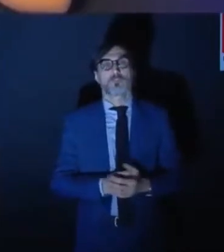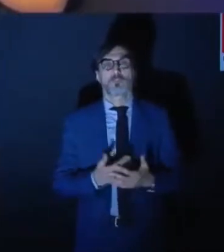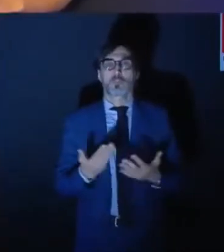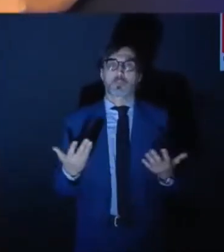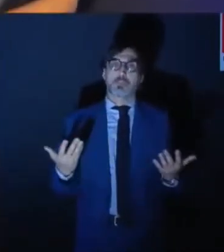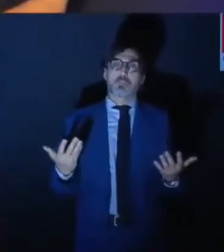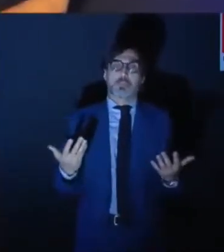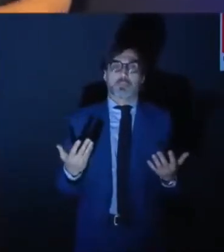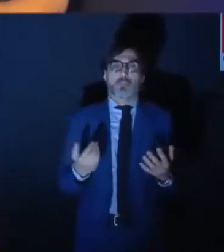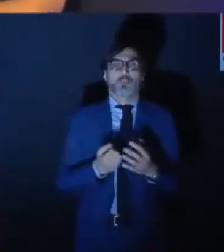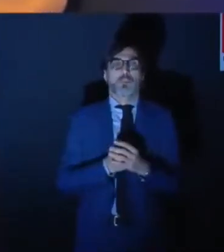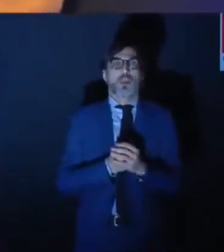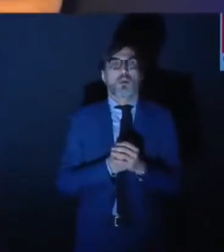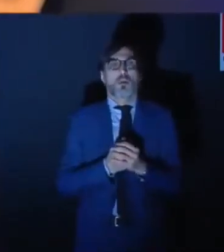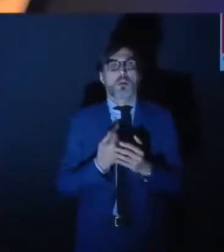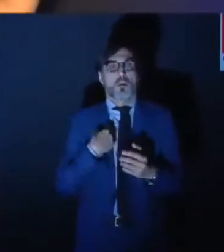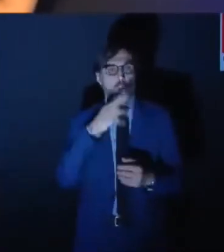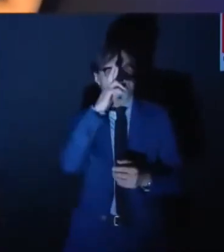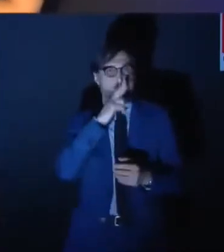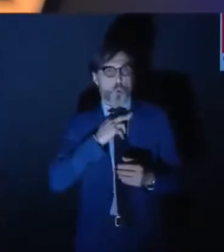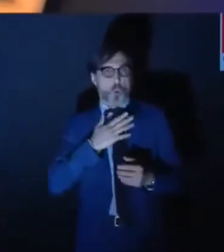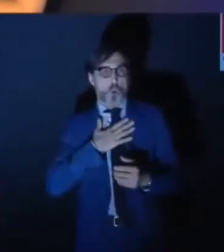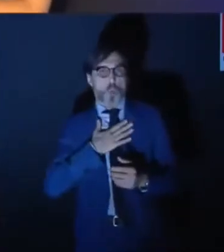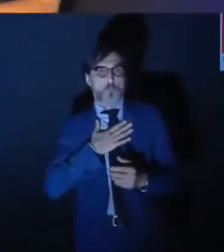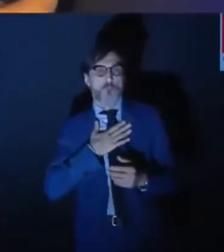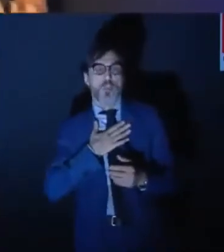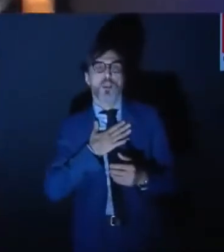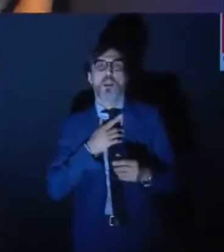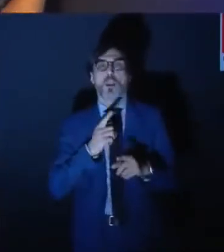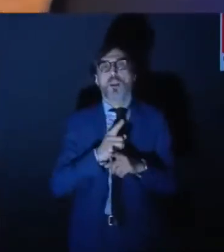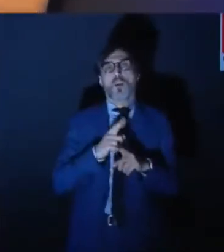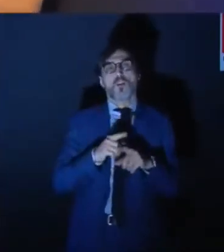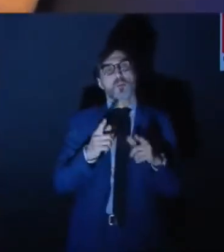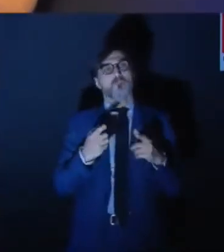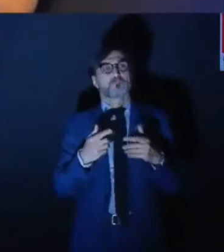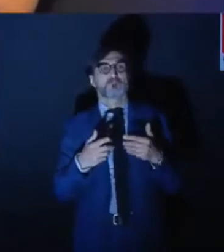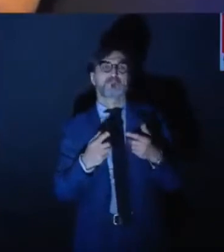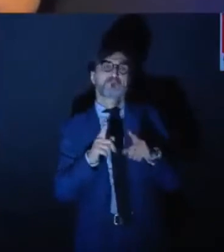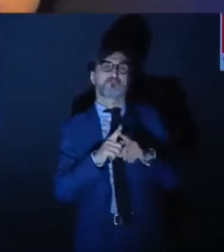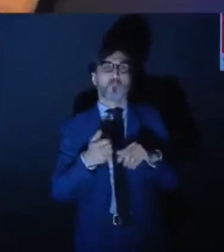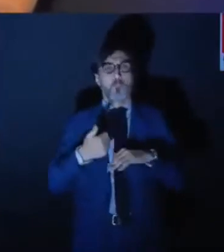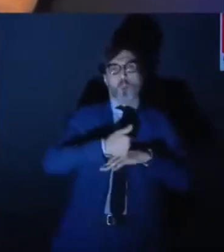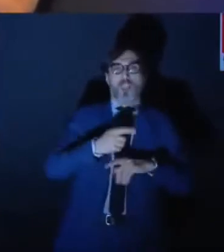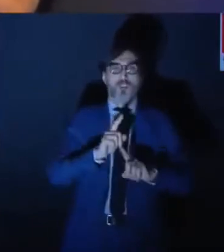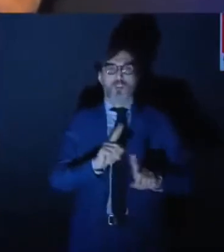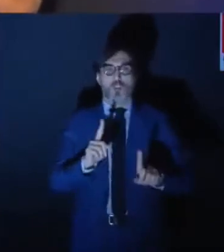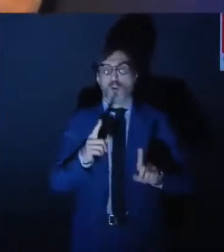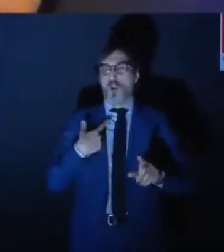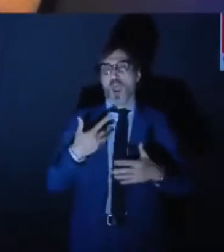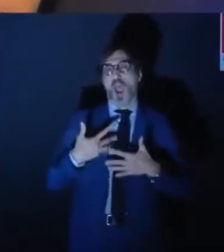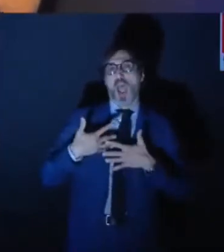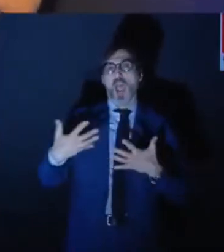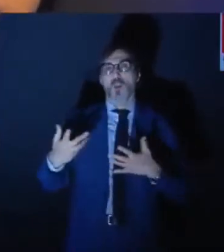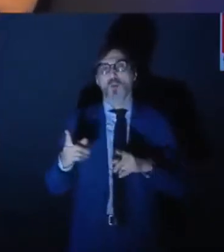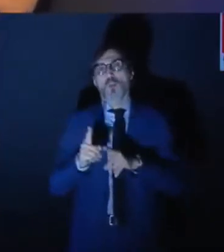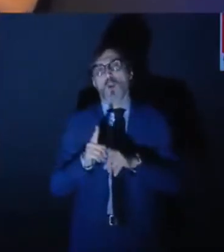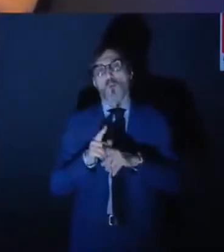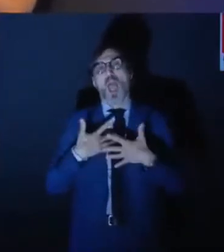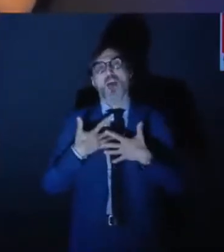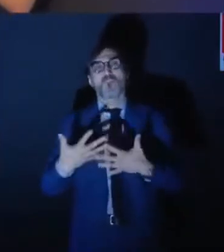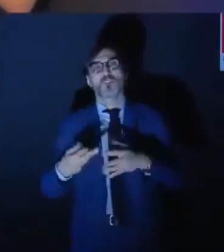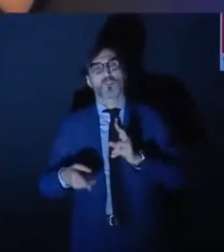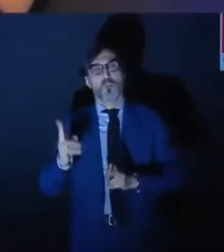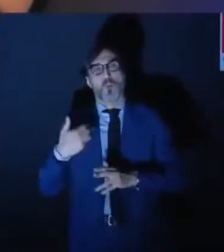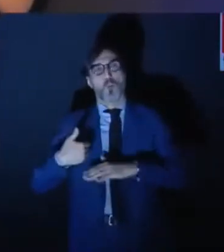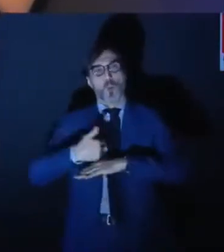fondamentalmente il mio ruolo diciamo che è un po più da cornice diciamo che aiuta ad affezionarsi un po di più a quello che